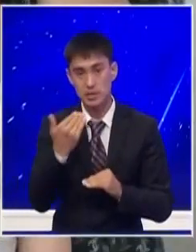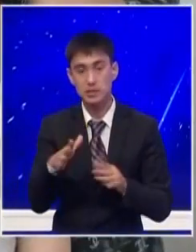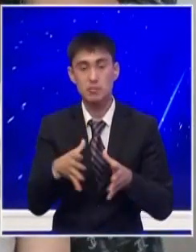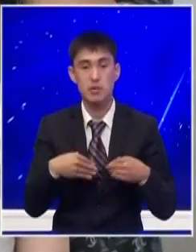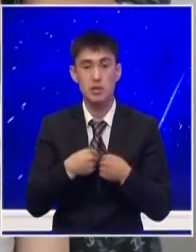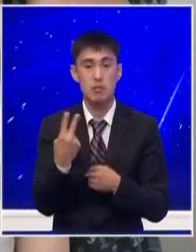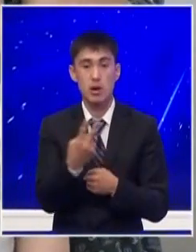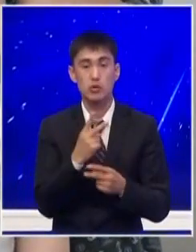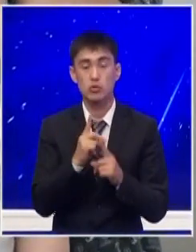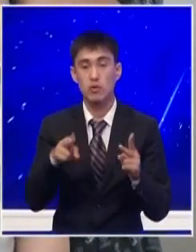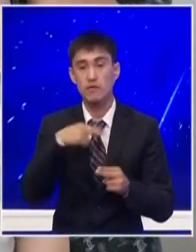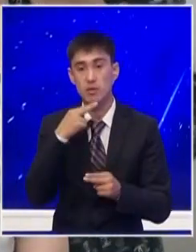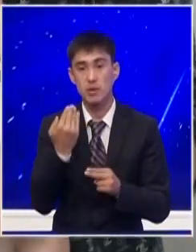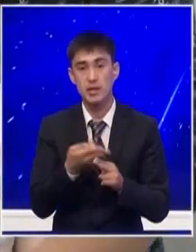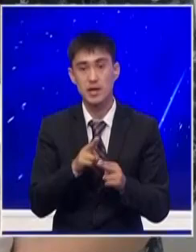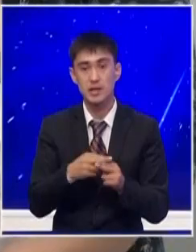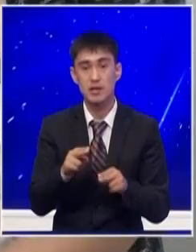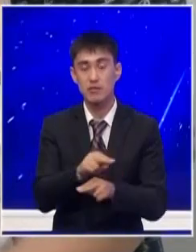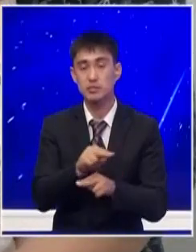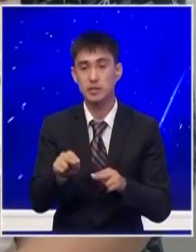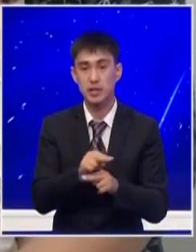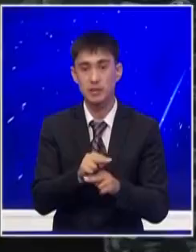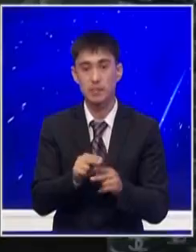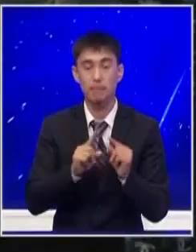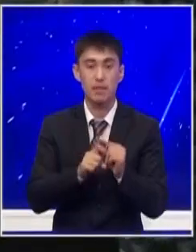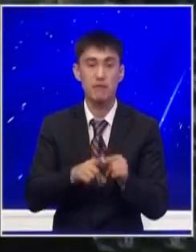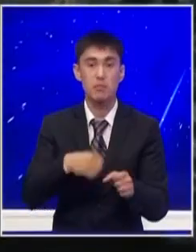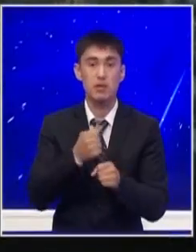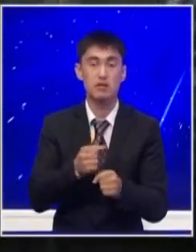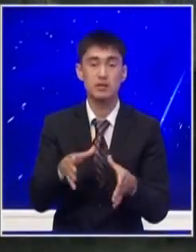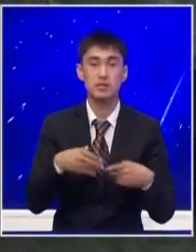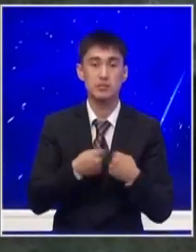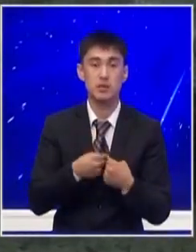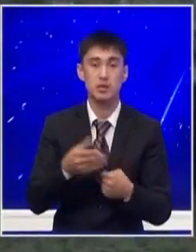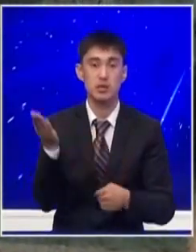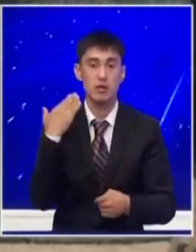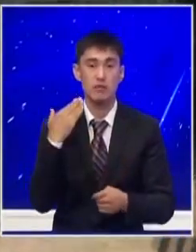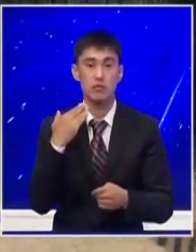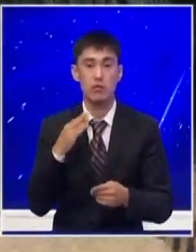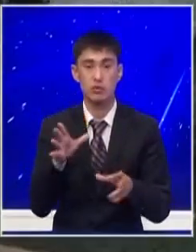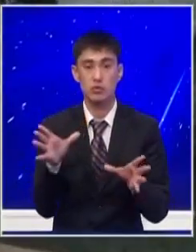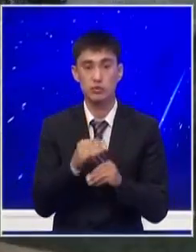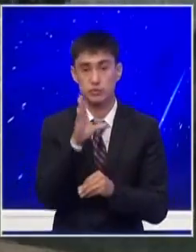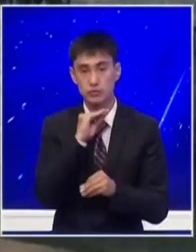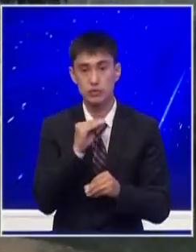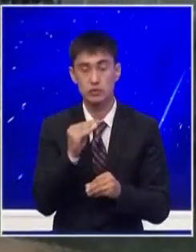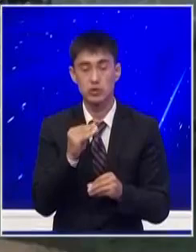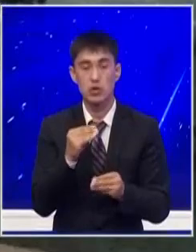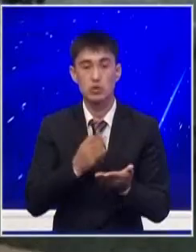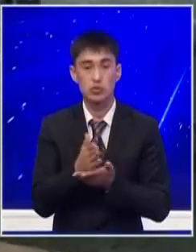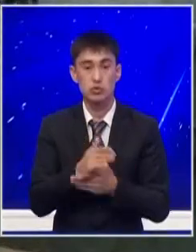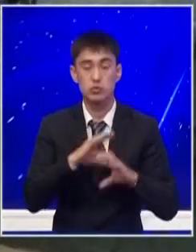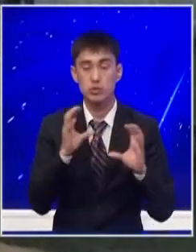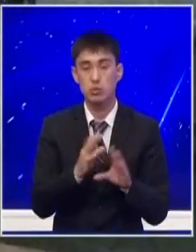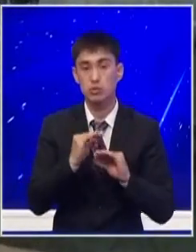семейная пара особое внимание акцентирует на их воспитании. По словам главы семейства, он уже давно научился совмещать нелегкую службу с